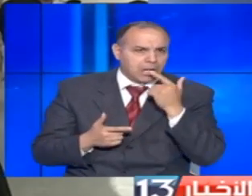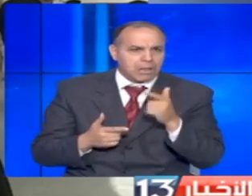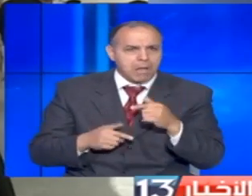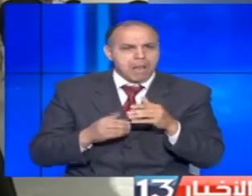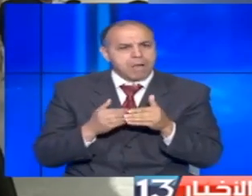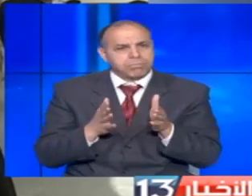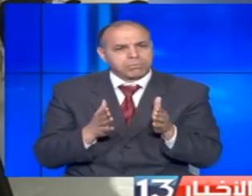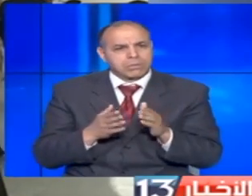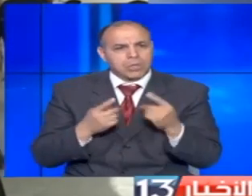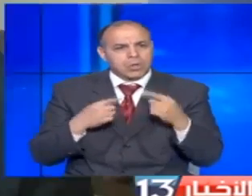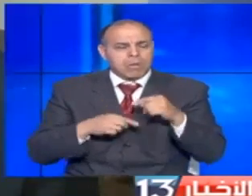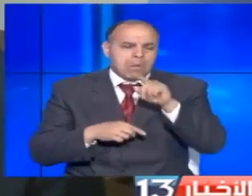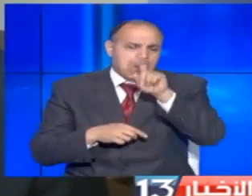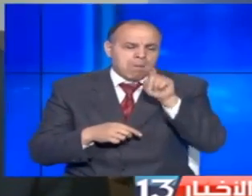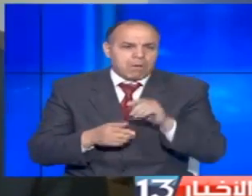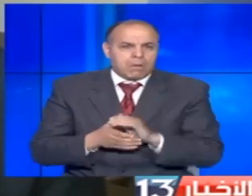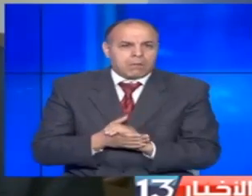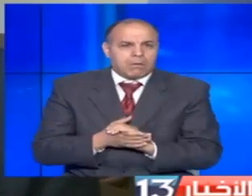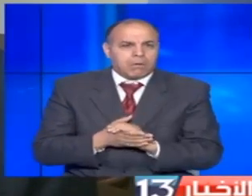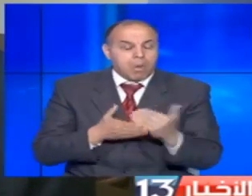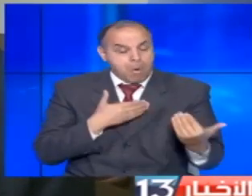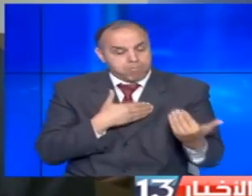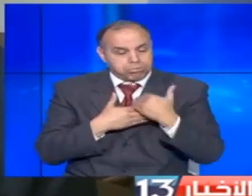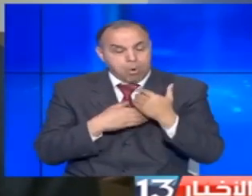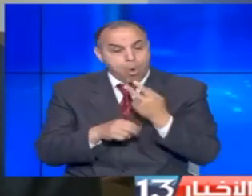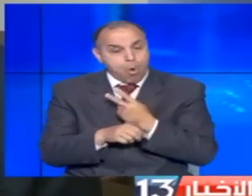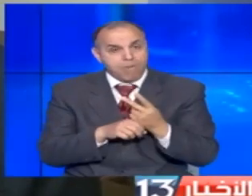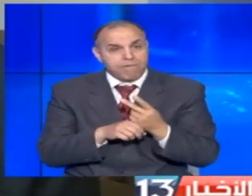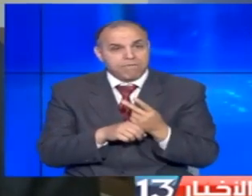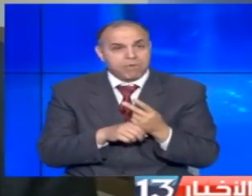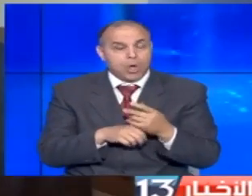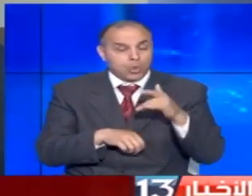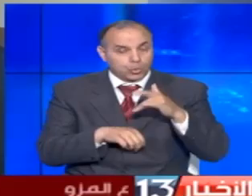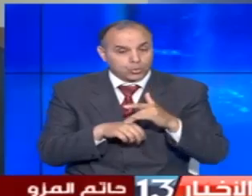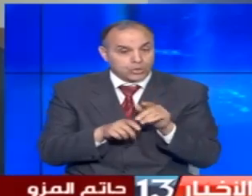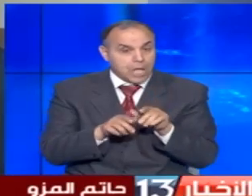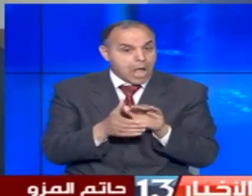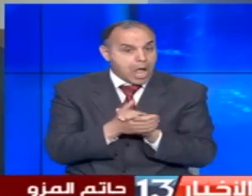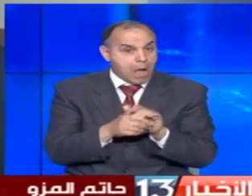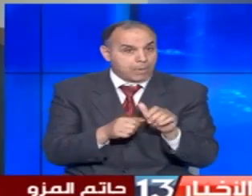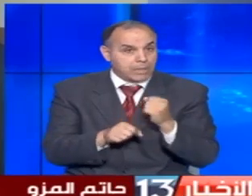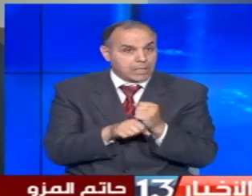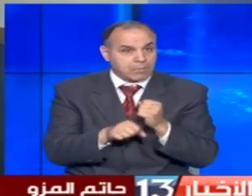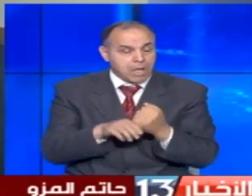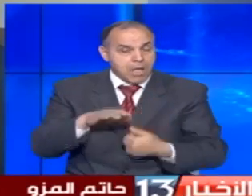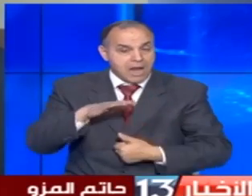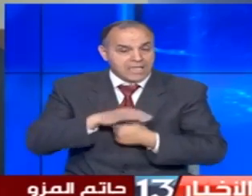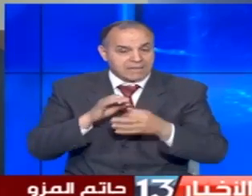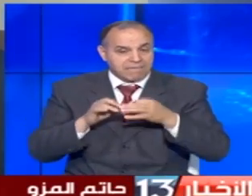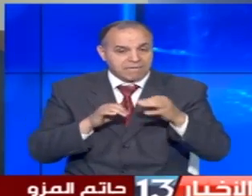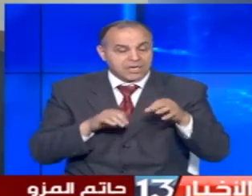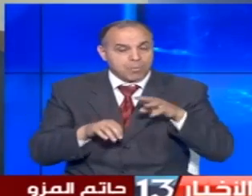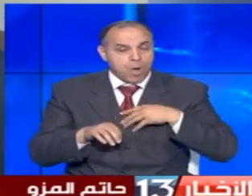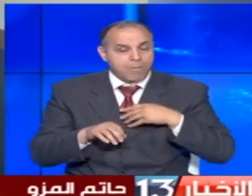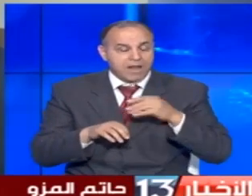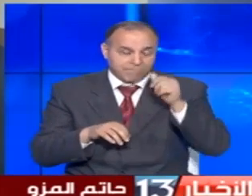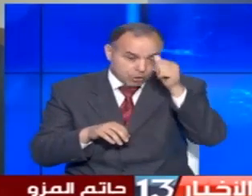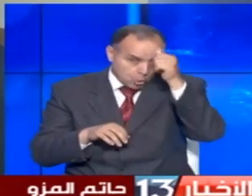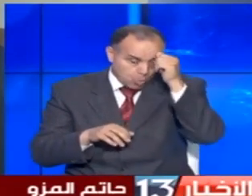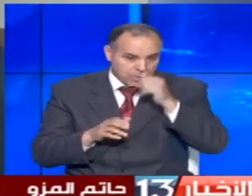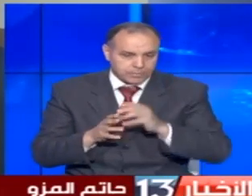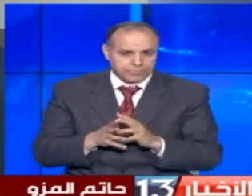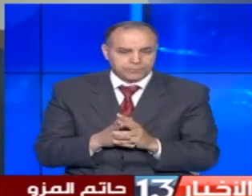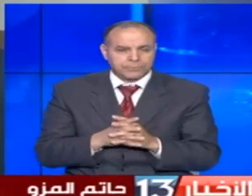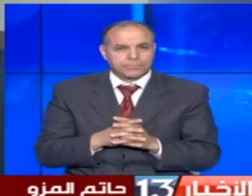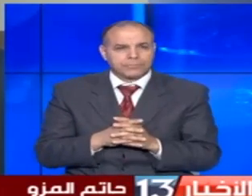بحث ضد مجهول الاعتداء بالعنف اللي تعرض له زميلنا رئيس فرع الجهوي المحامين ب جندوبه